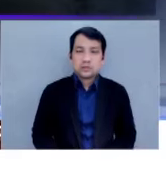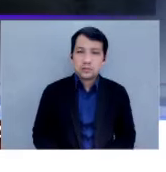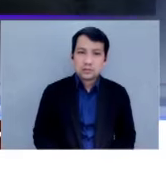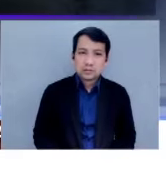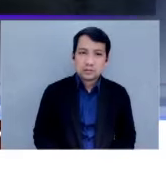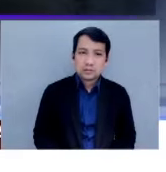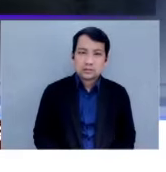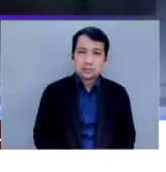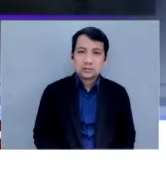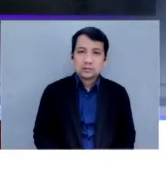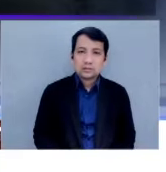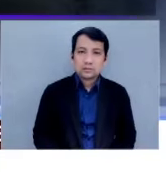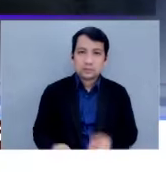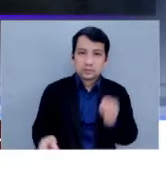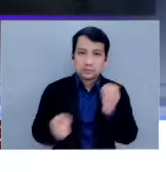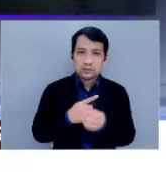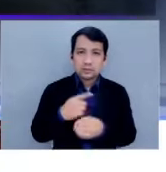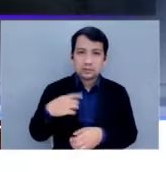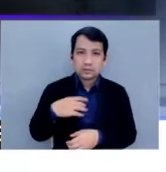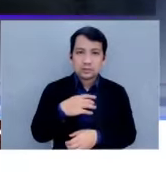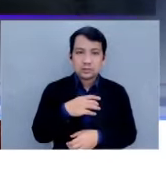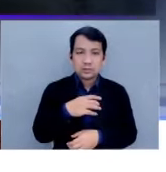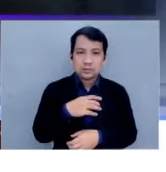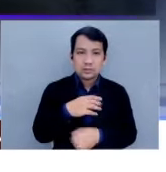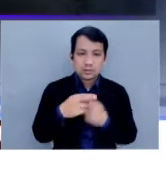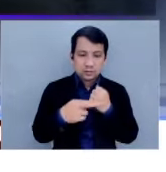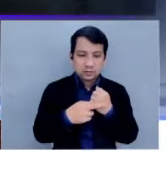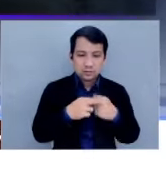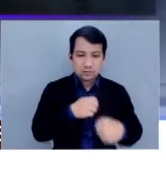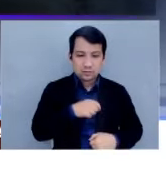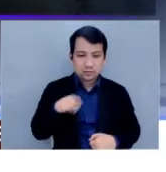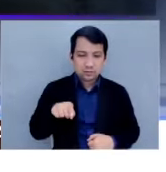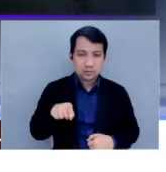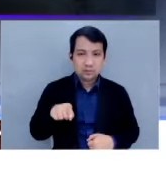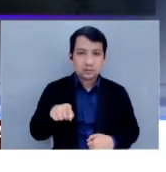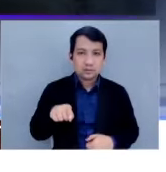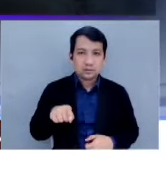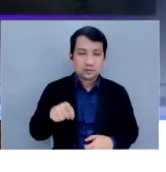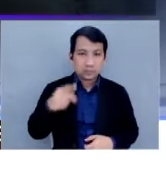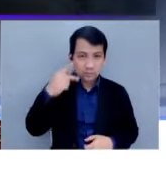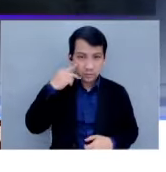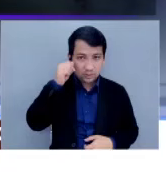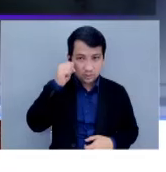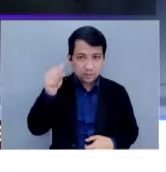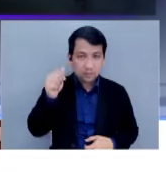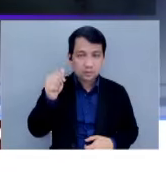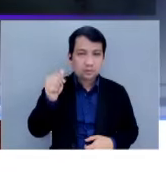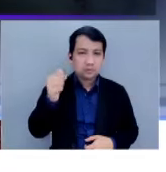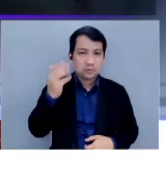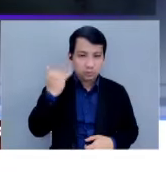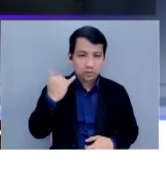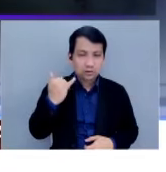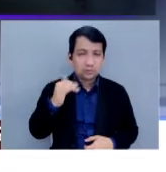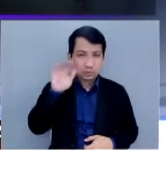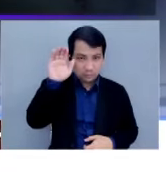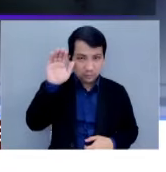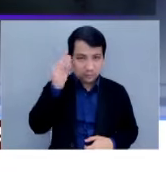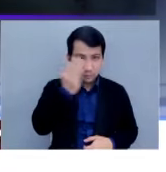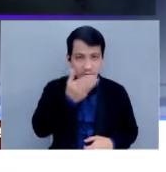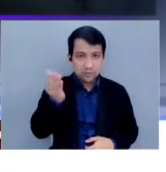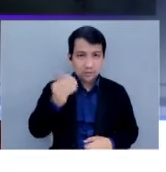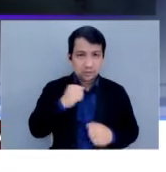at matanggal sa pagiging military reservist si dating House Speaker Pantaleon Alvarez. Kasunod yan ang panawagan niya sa mga sundalo